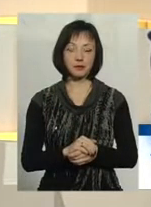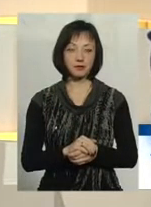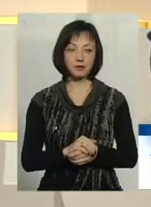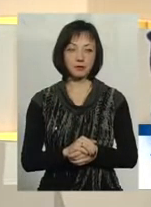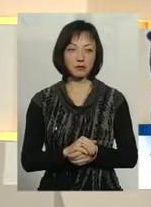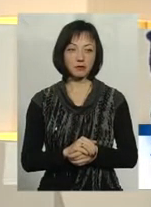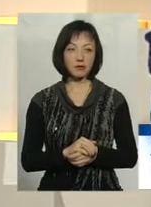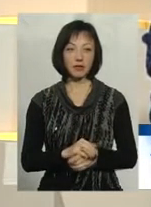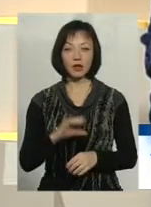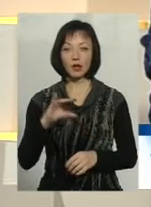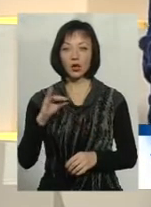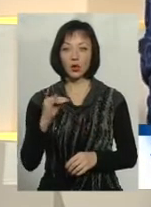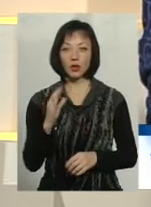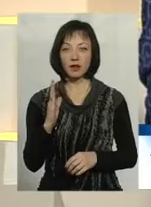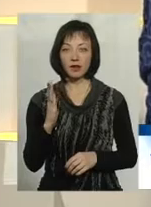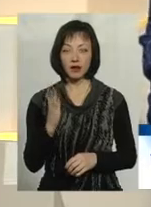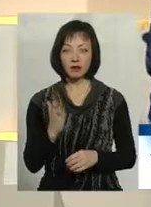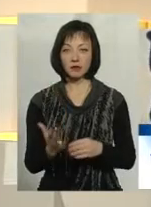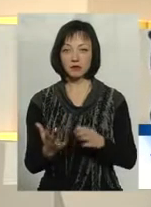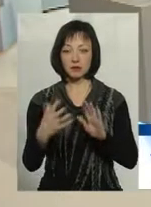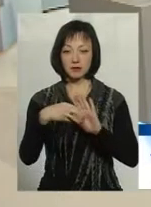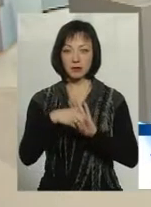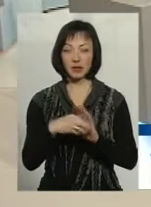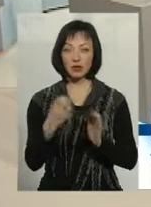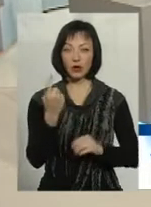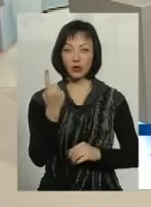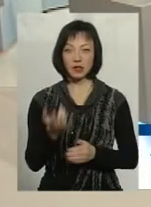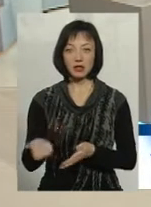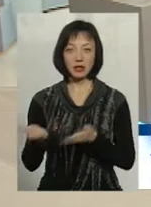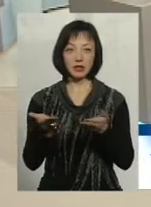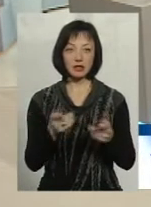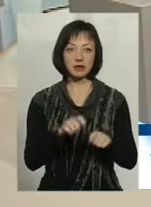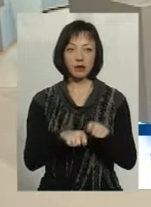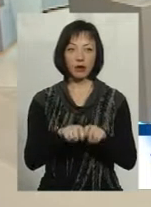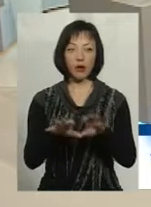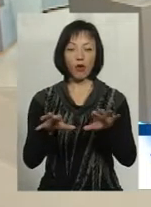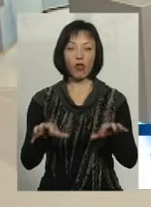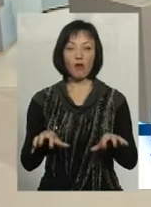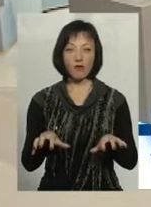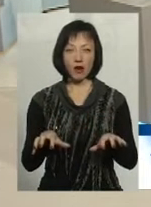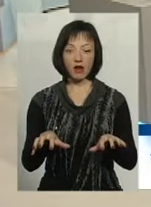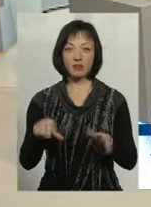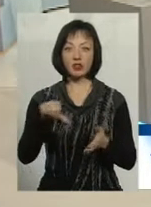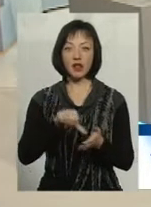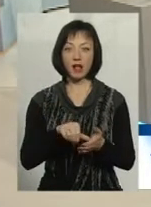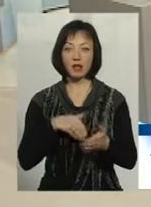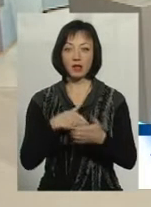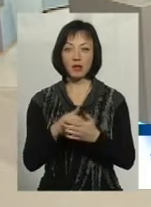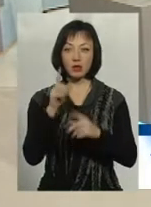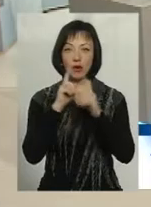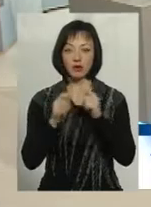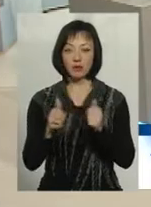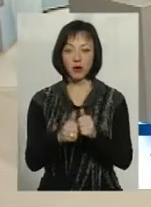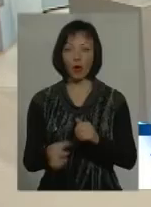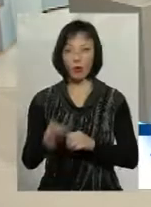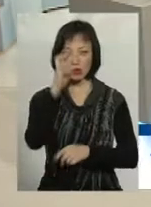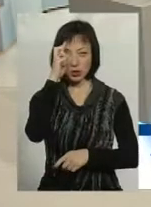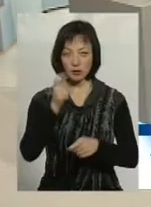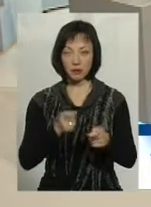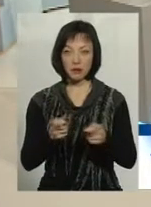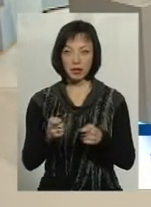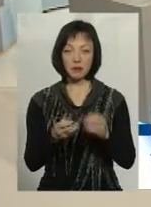ми будемо сьогодні рахувати, скільки коштів ми дали на ліки і скільки реально, то люди просто будуть в шокі від того, що така кількість виділяється грошей, а